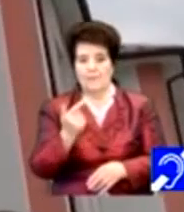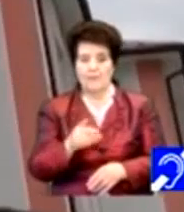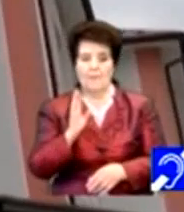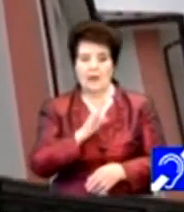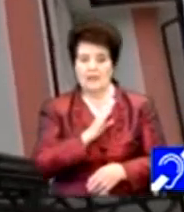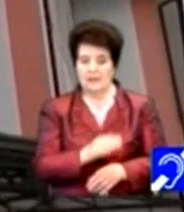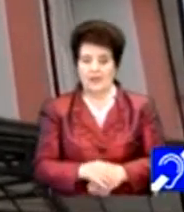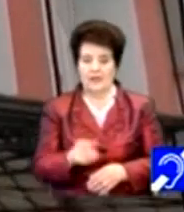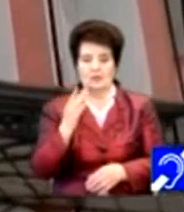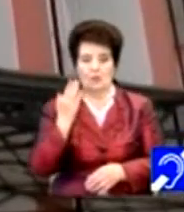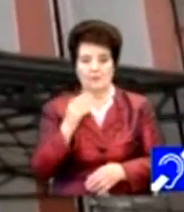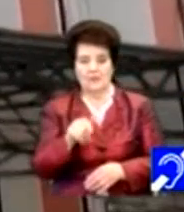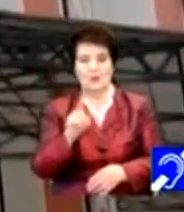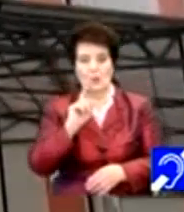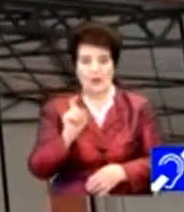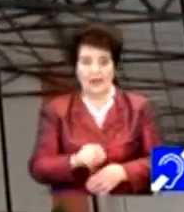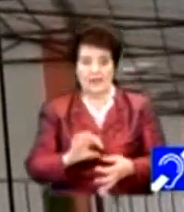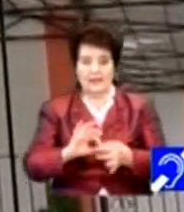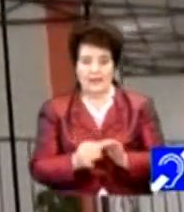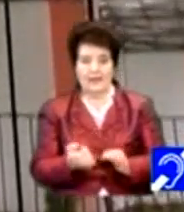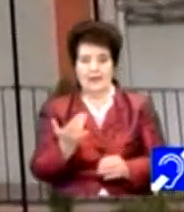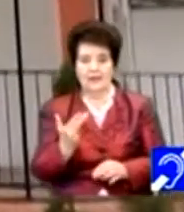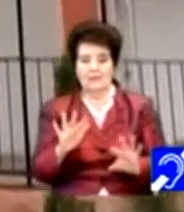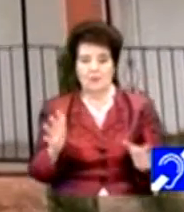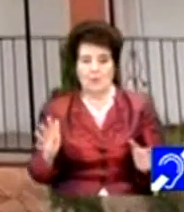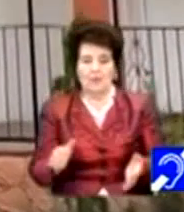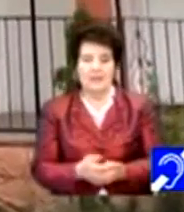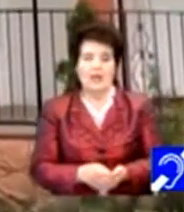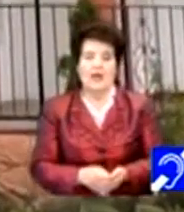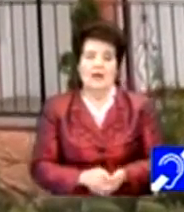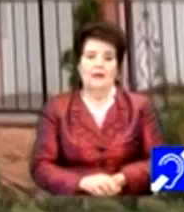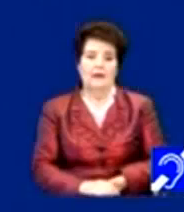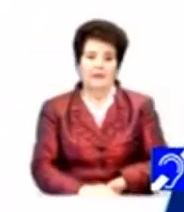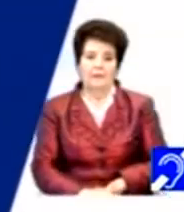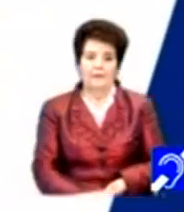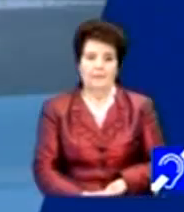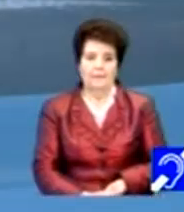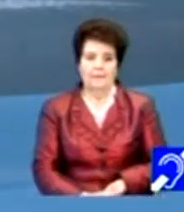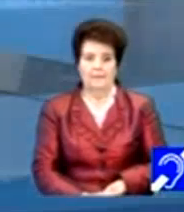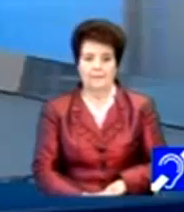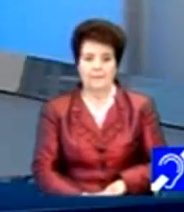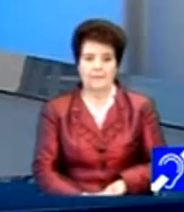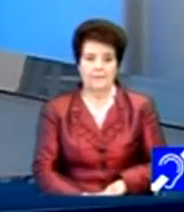și comunitatea românească din Ucraina. Detalii în doar câteva momente. Stați alături!